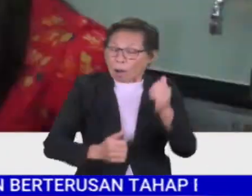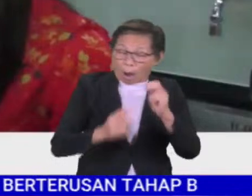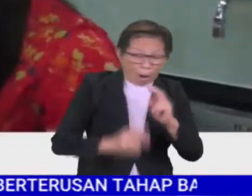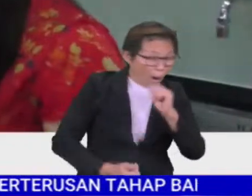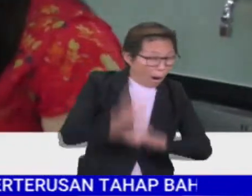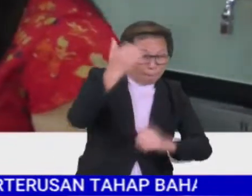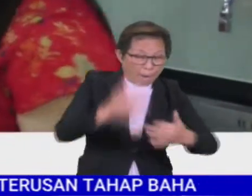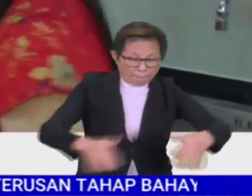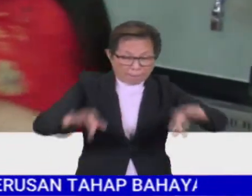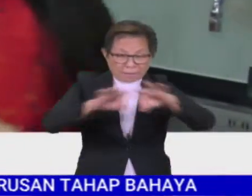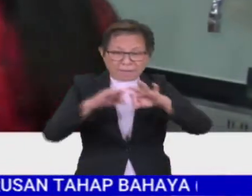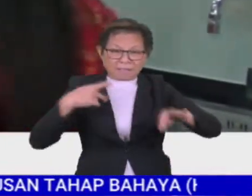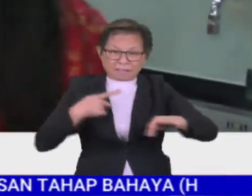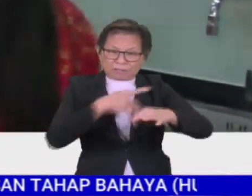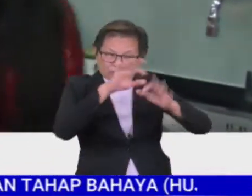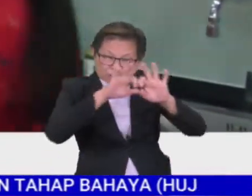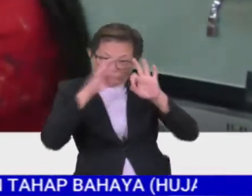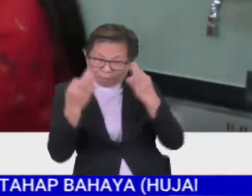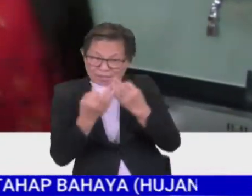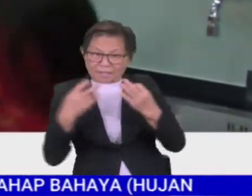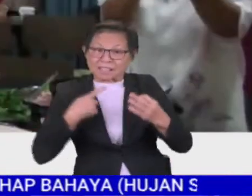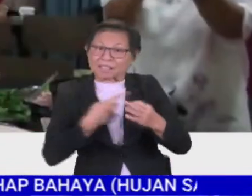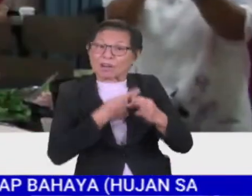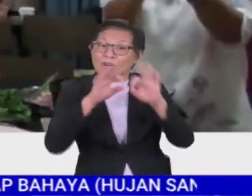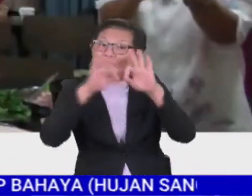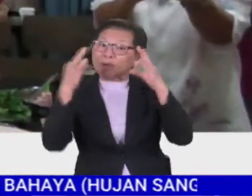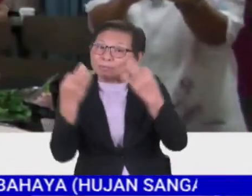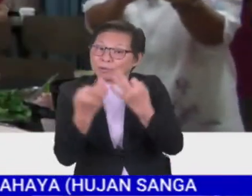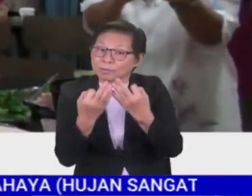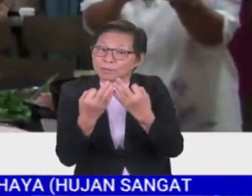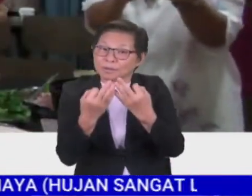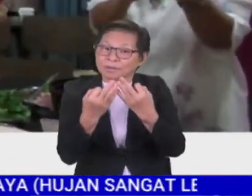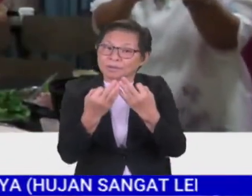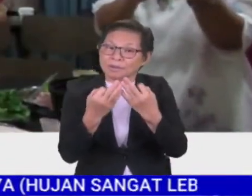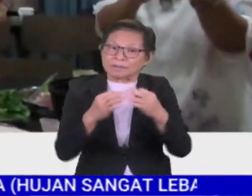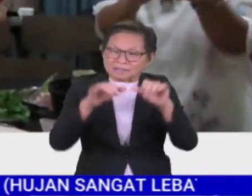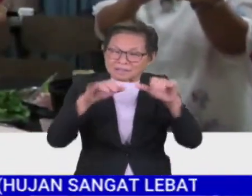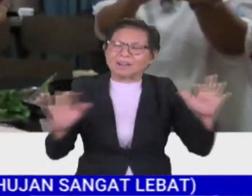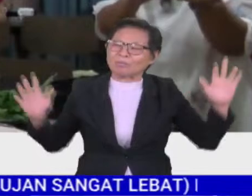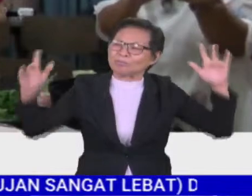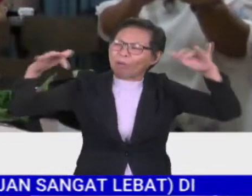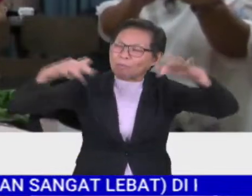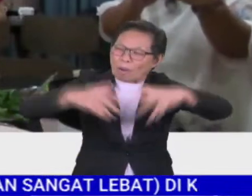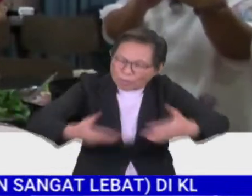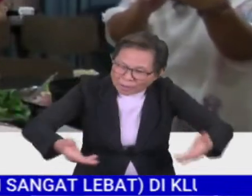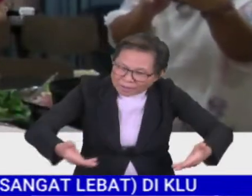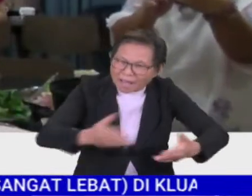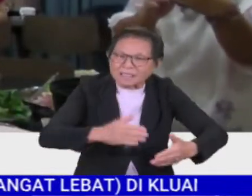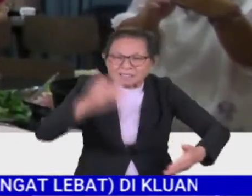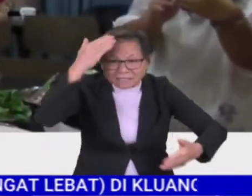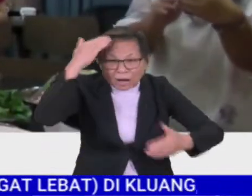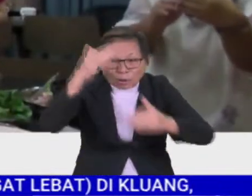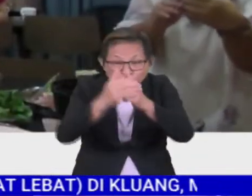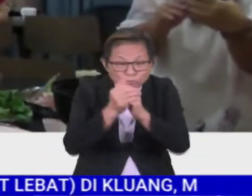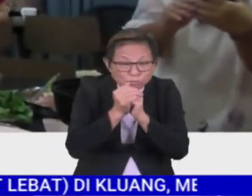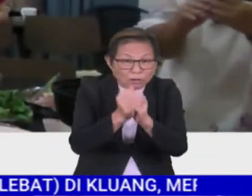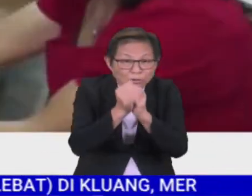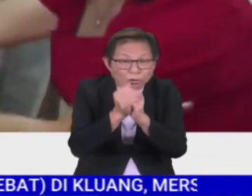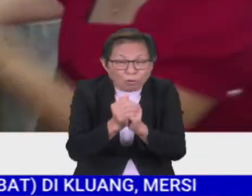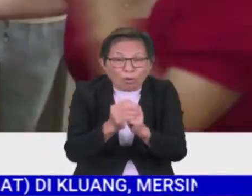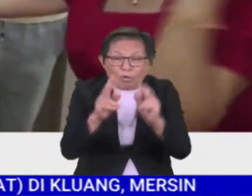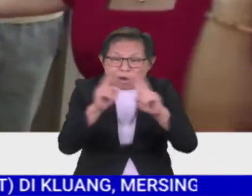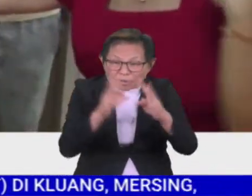pentingnya kita sebagai eh family kita beli eee jadi round here and then eh we know so nice were